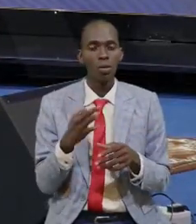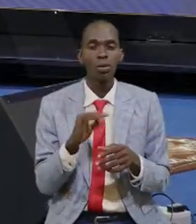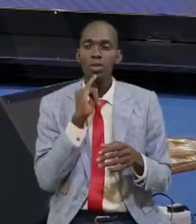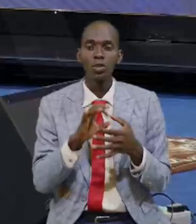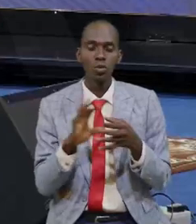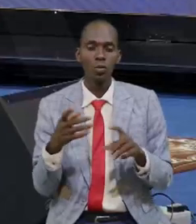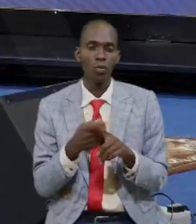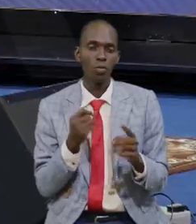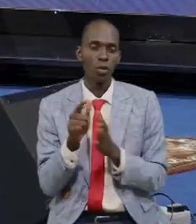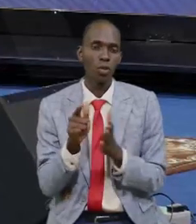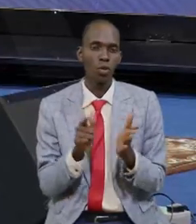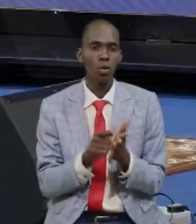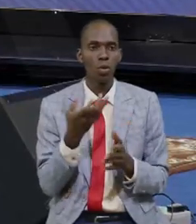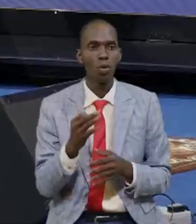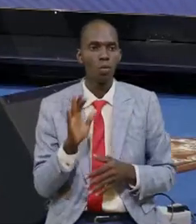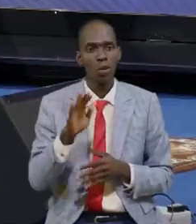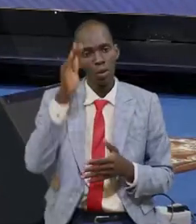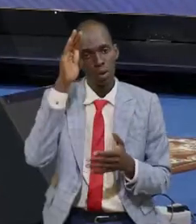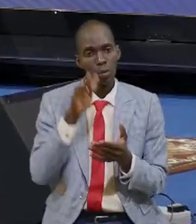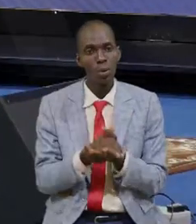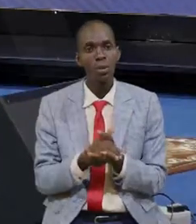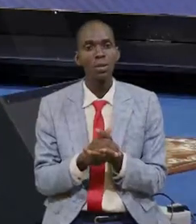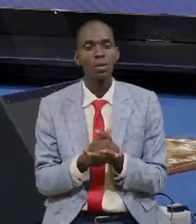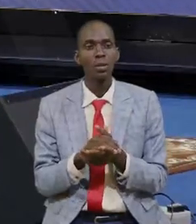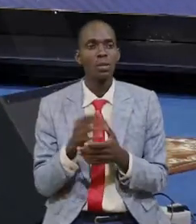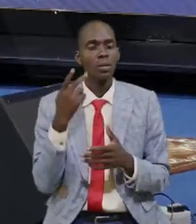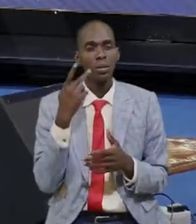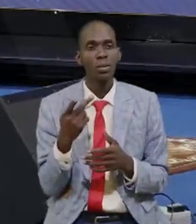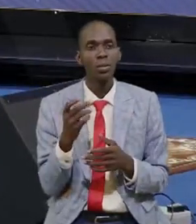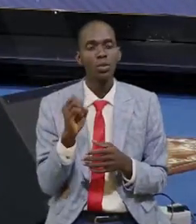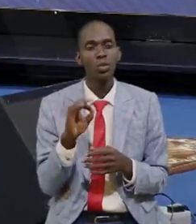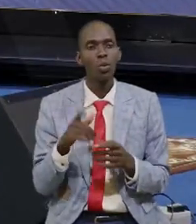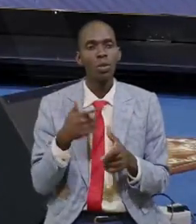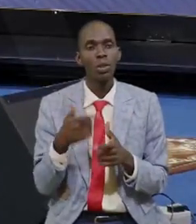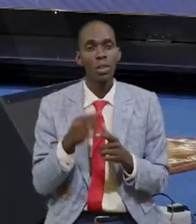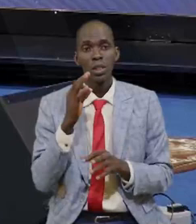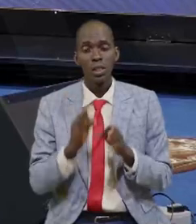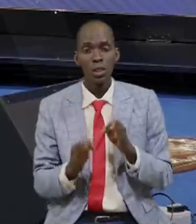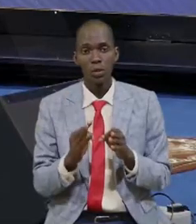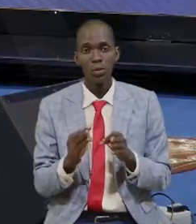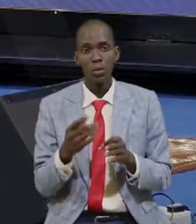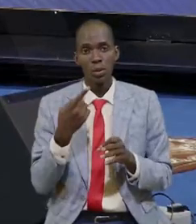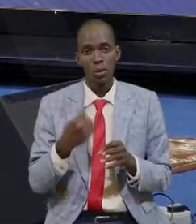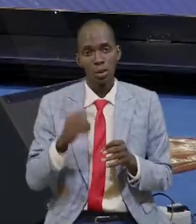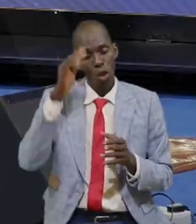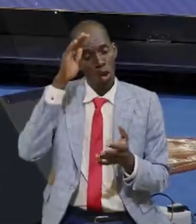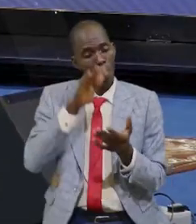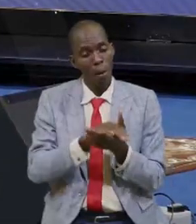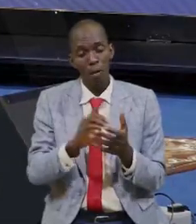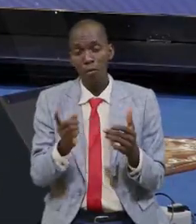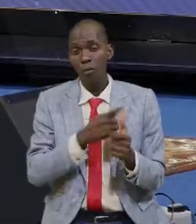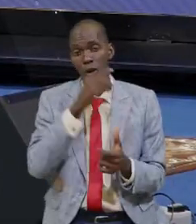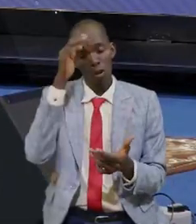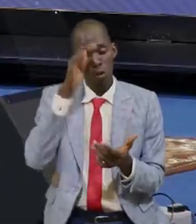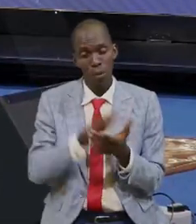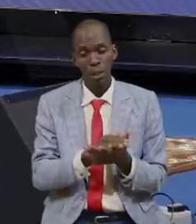verset 3. 3 dit, si donc Dieu vivant de son mari, le premier